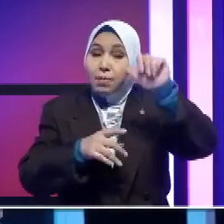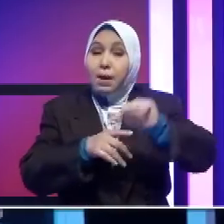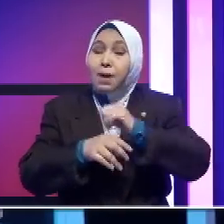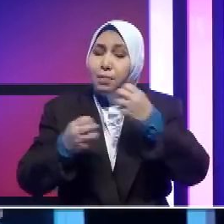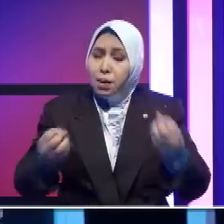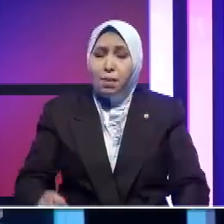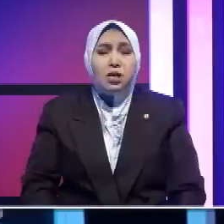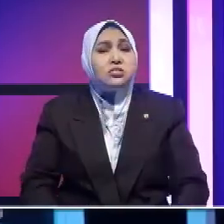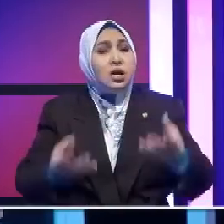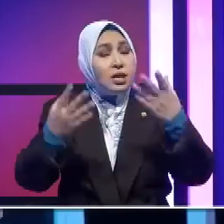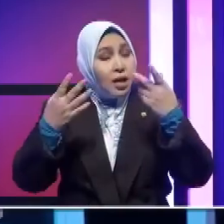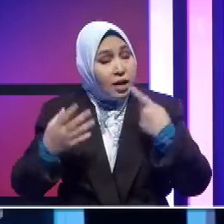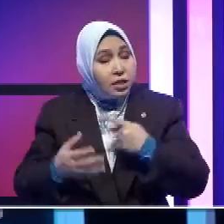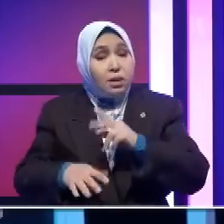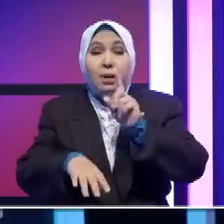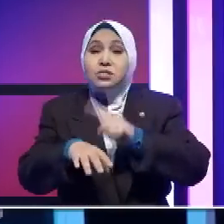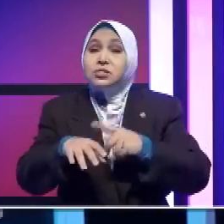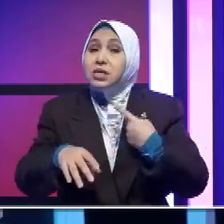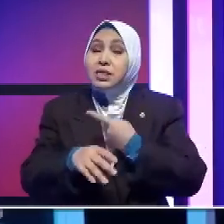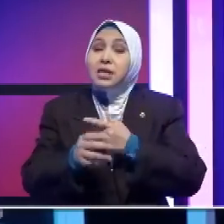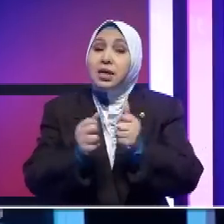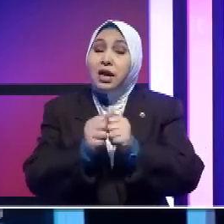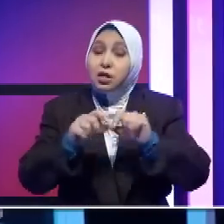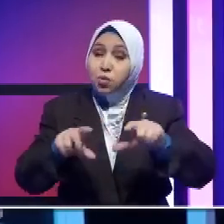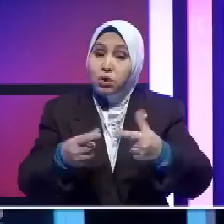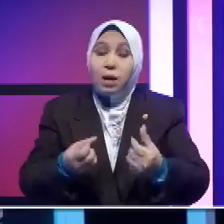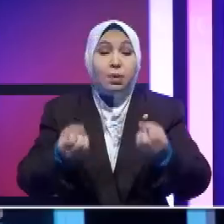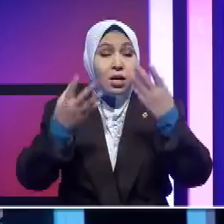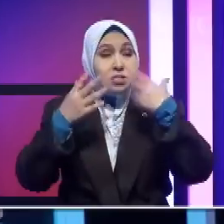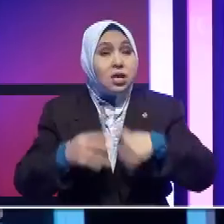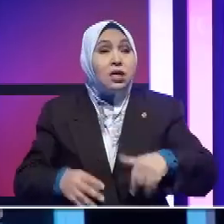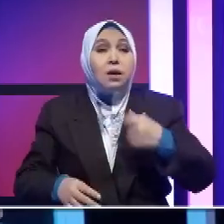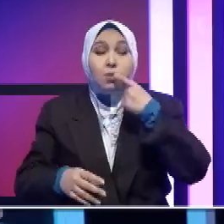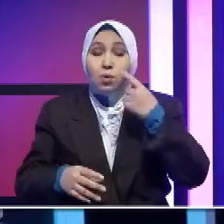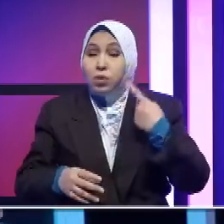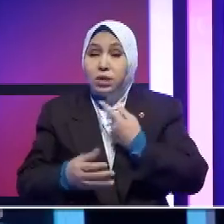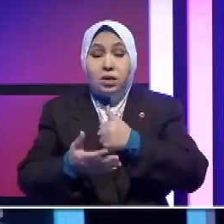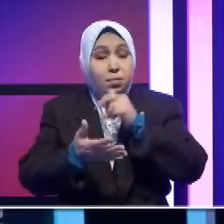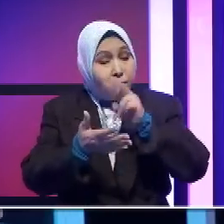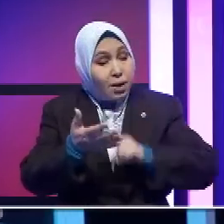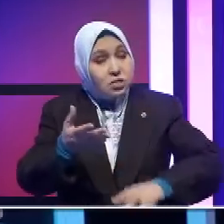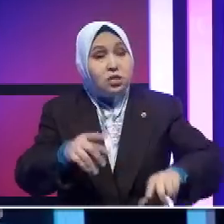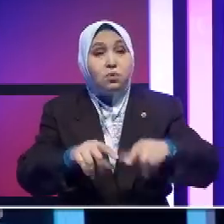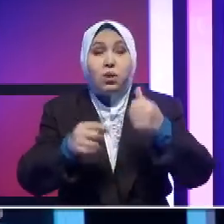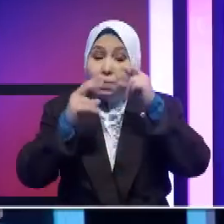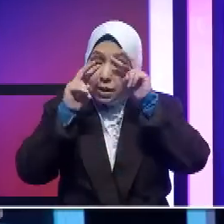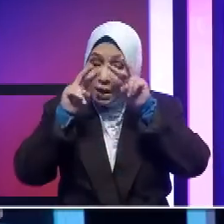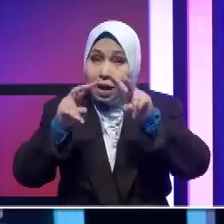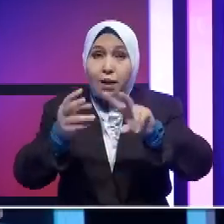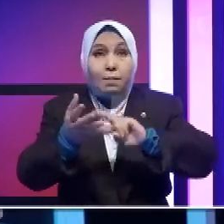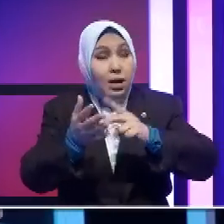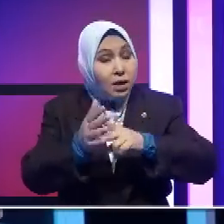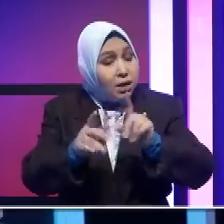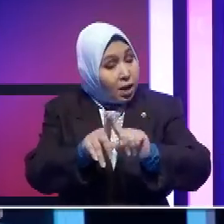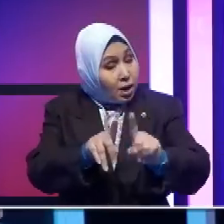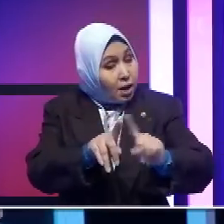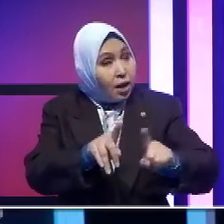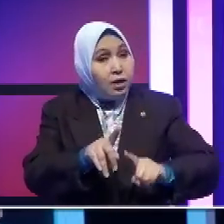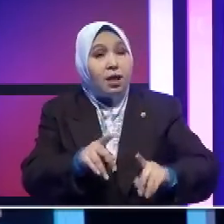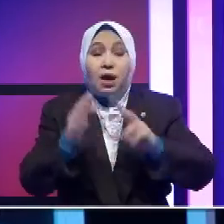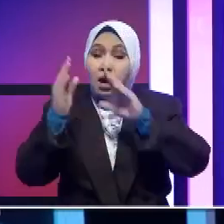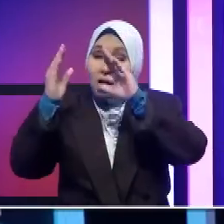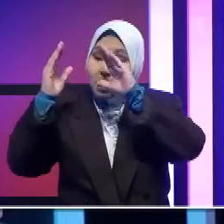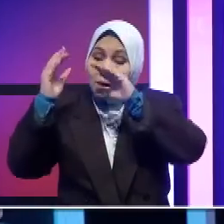perbanyakkanlah kita masa kita dengan Al-Quran, banyakkan mulut kita membaca Al-Quran, lihat makna dan sebagainya.